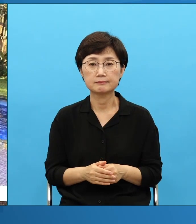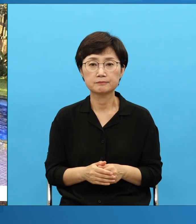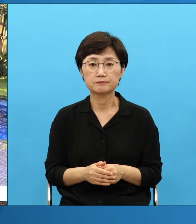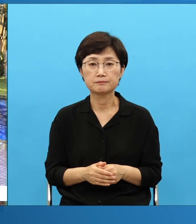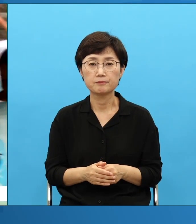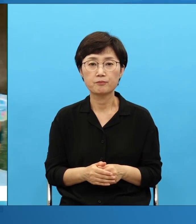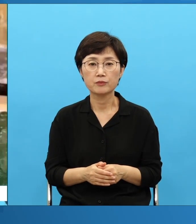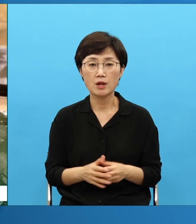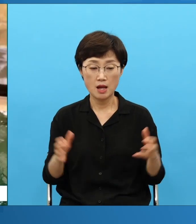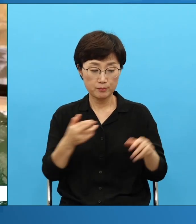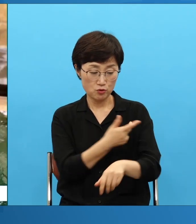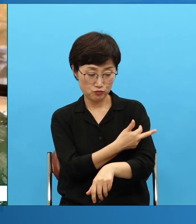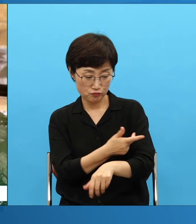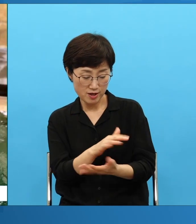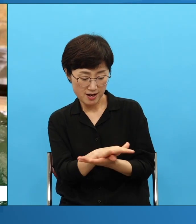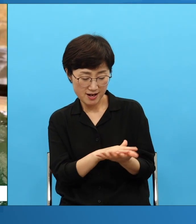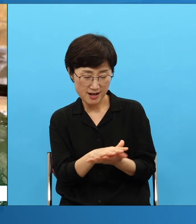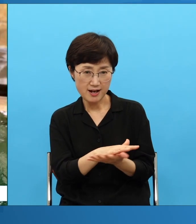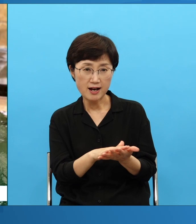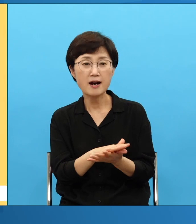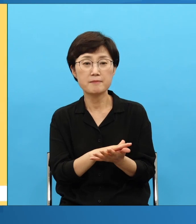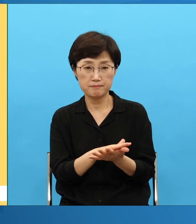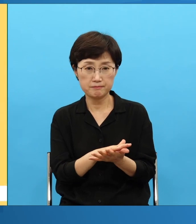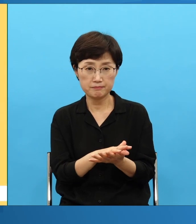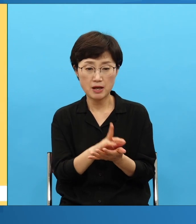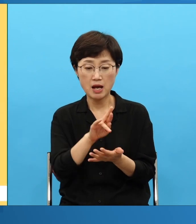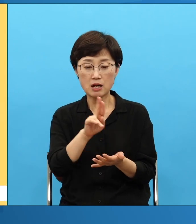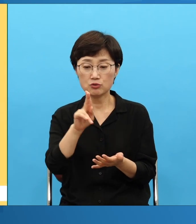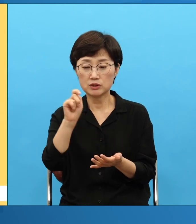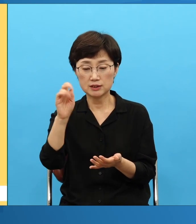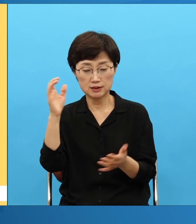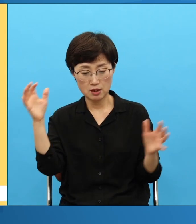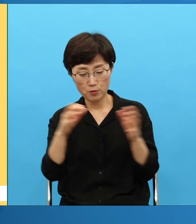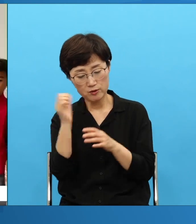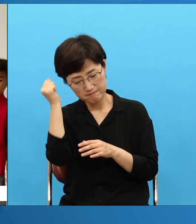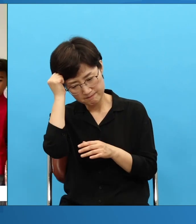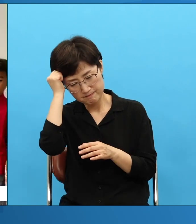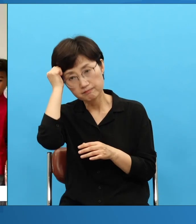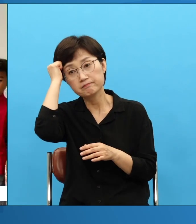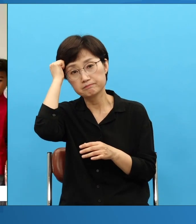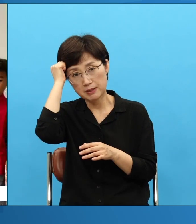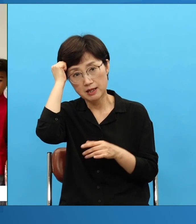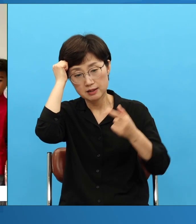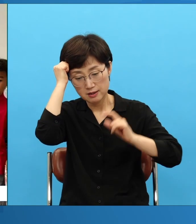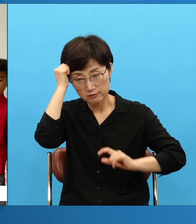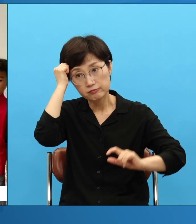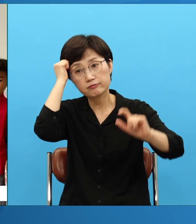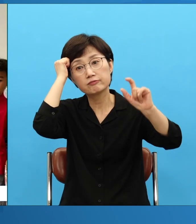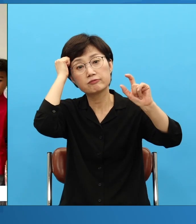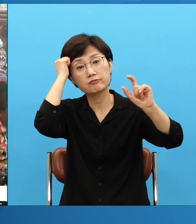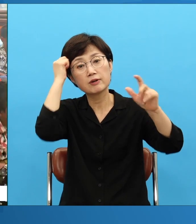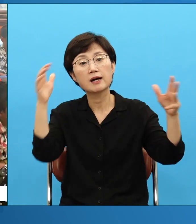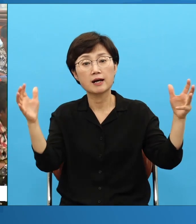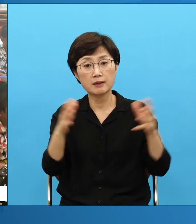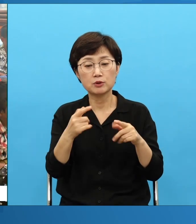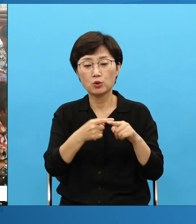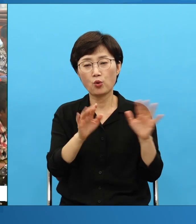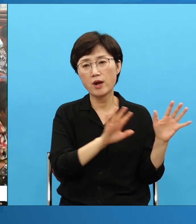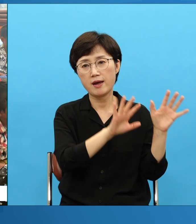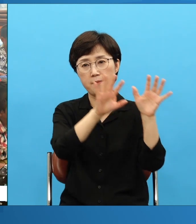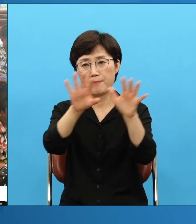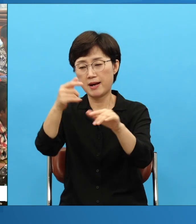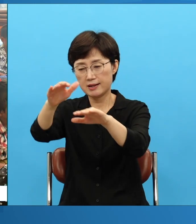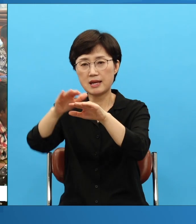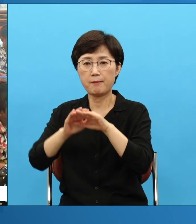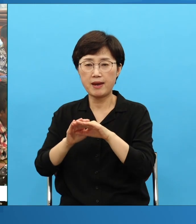그리고 수영장에서 신나게 놀고 RUTC에서 합숙을 해. 그리고 다음 날에는 다 같이 교회로 가서